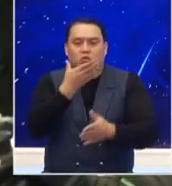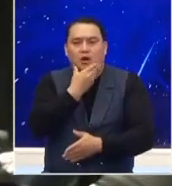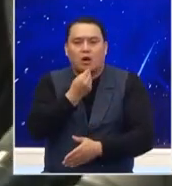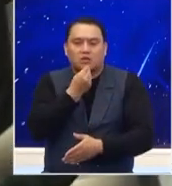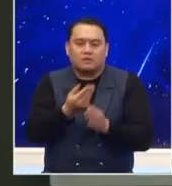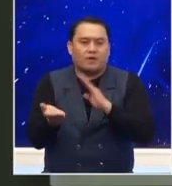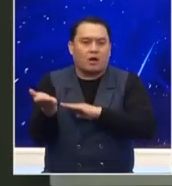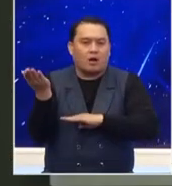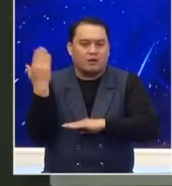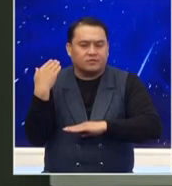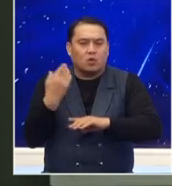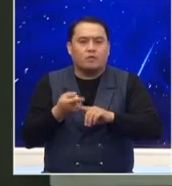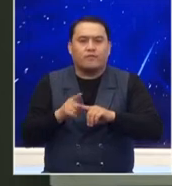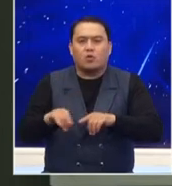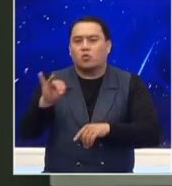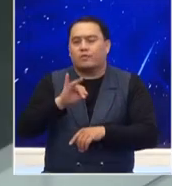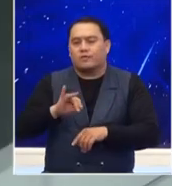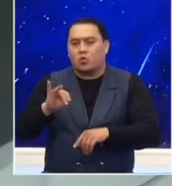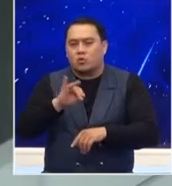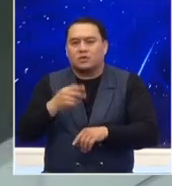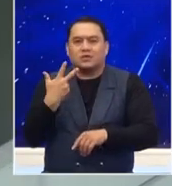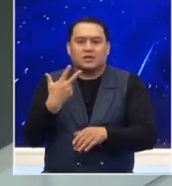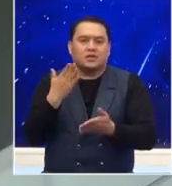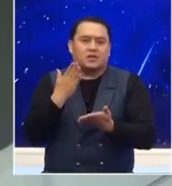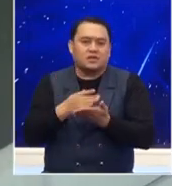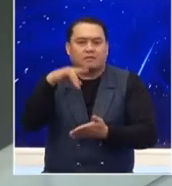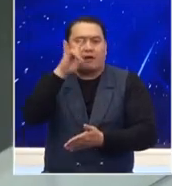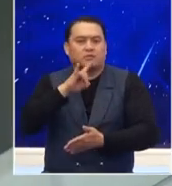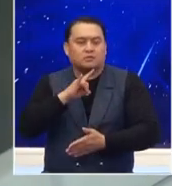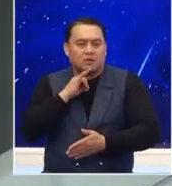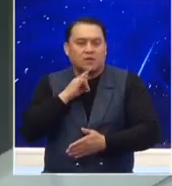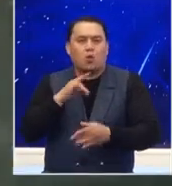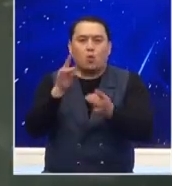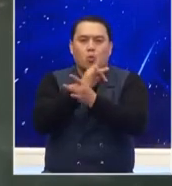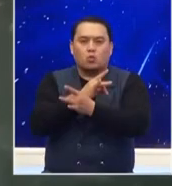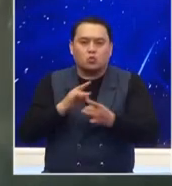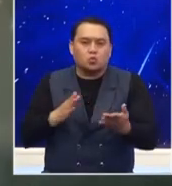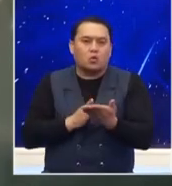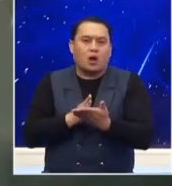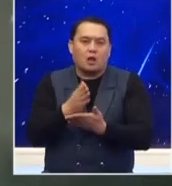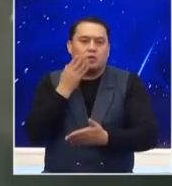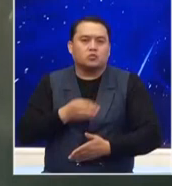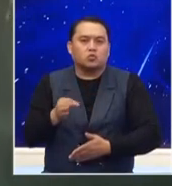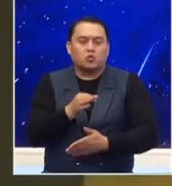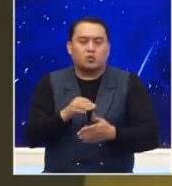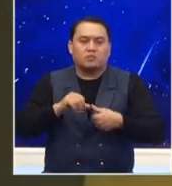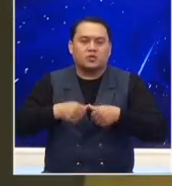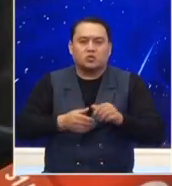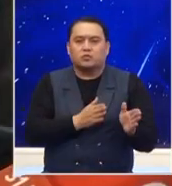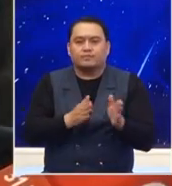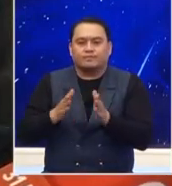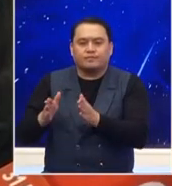наших предков. Таких в стране к настоящему времени уже 3. В целом, работа по развитию культурной отрасли в Алматинской области ведется на постоянной